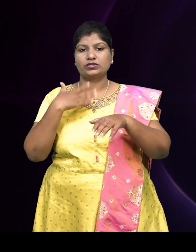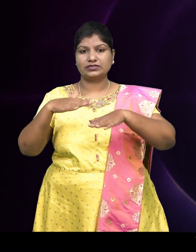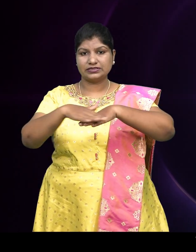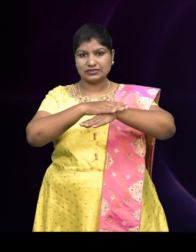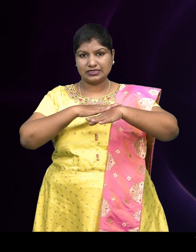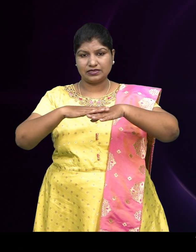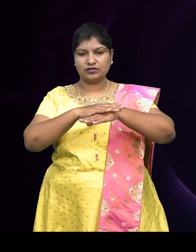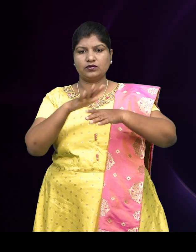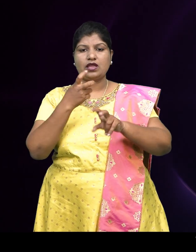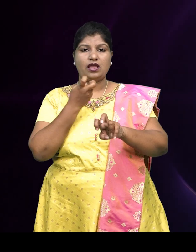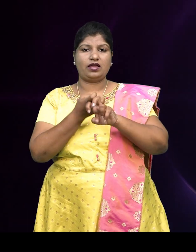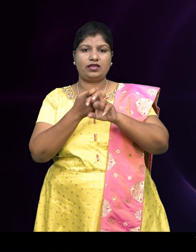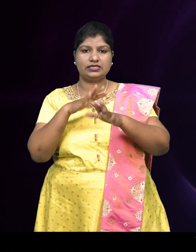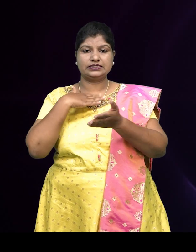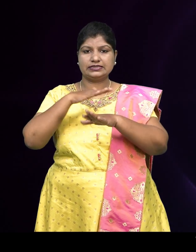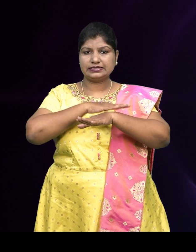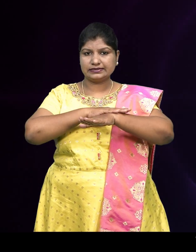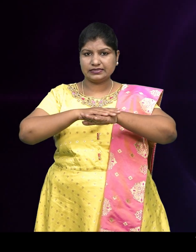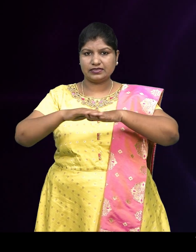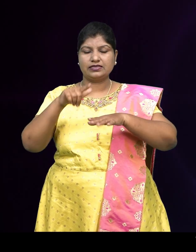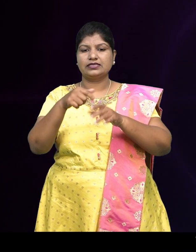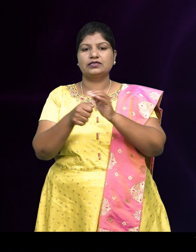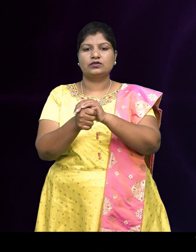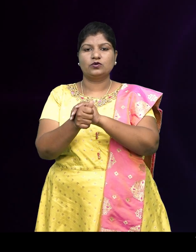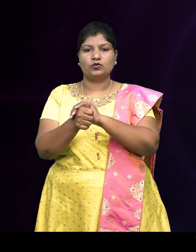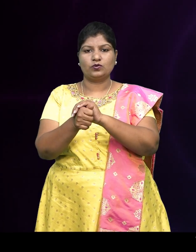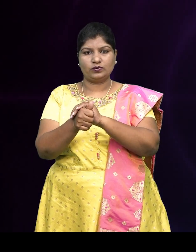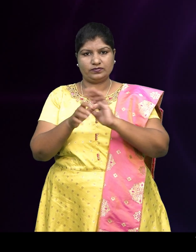कछुआ की बाहरी कठोर परत